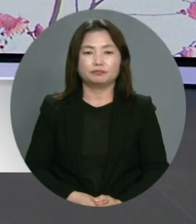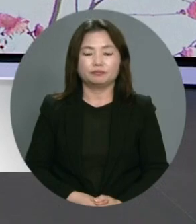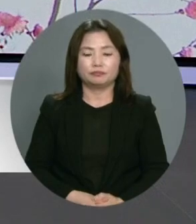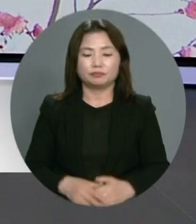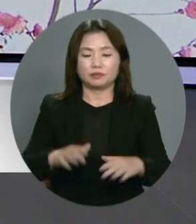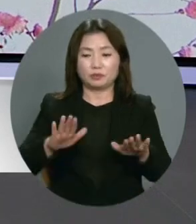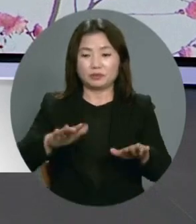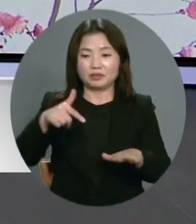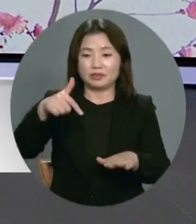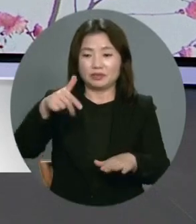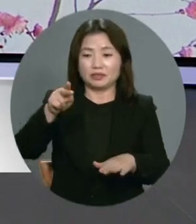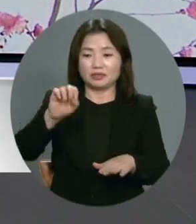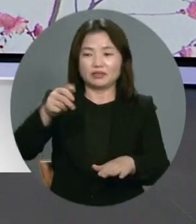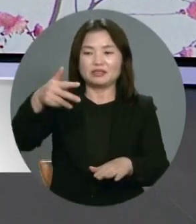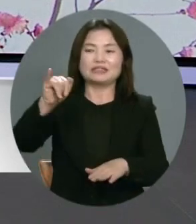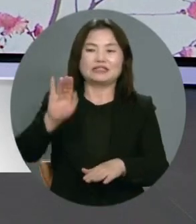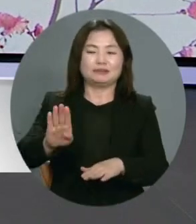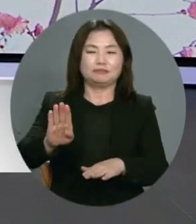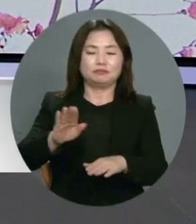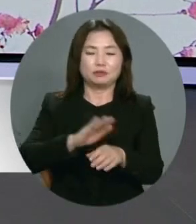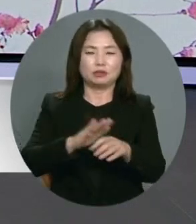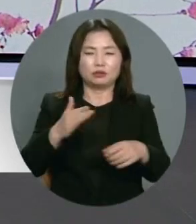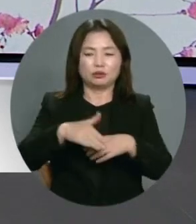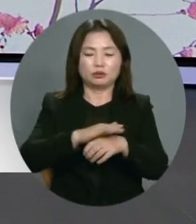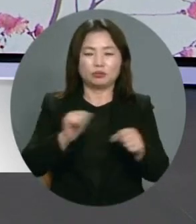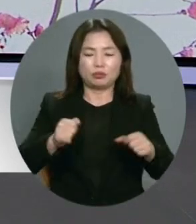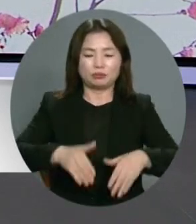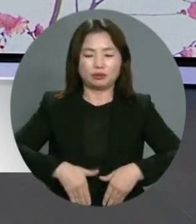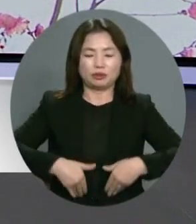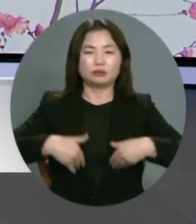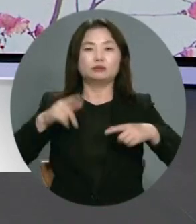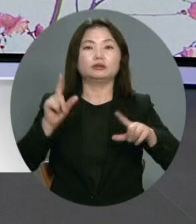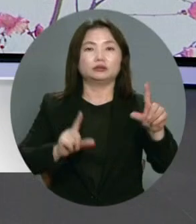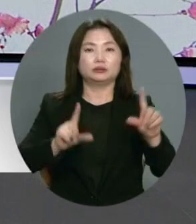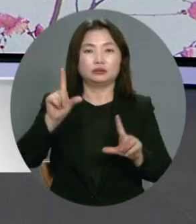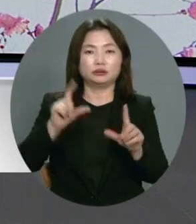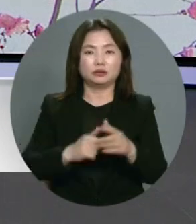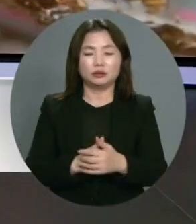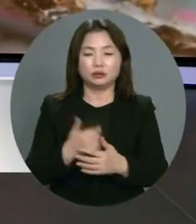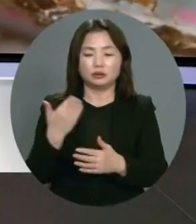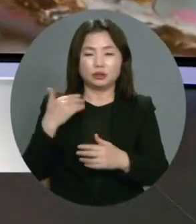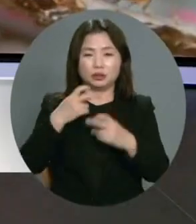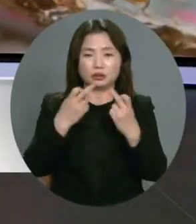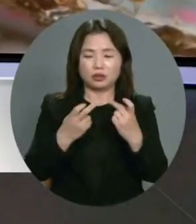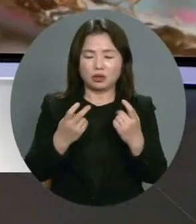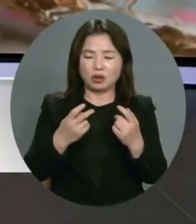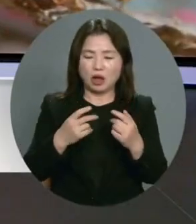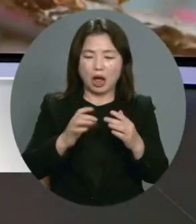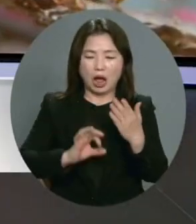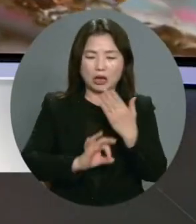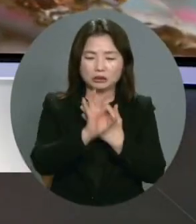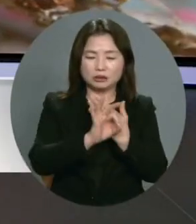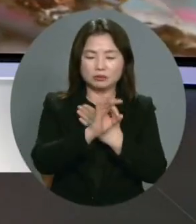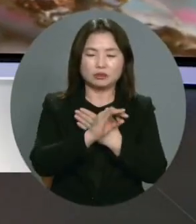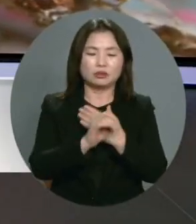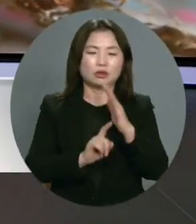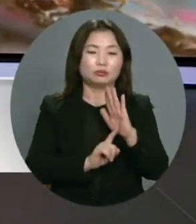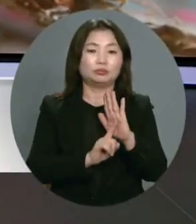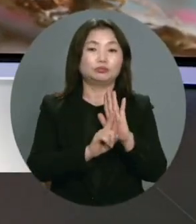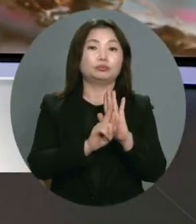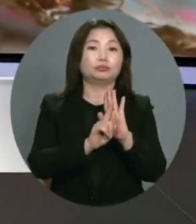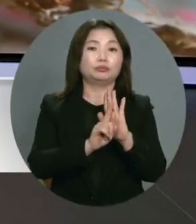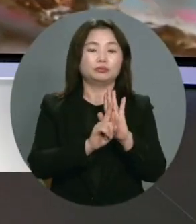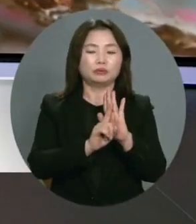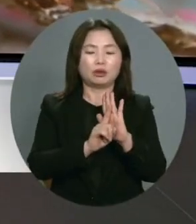절기상 경칩인 오늘 대구와 경북은 포근한 날씨를 보였습니다. 최근 대부분 지역의 아침 기온이 영상권에